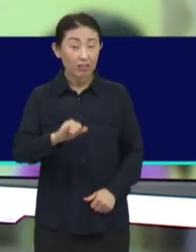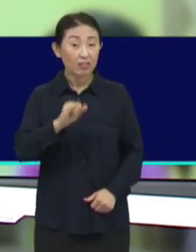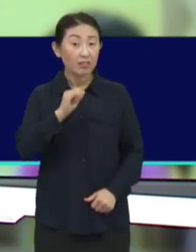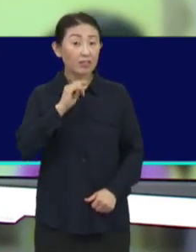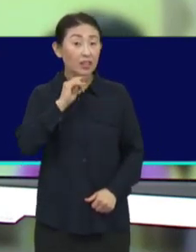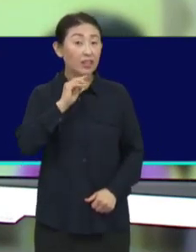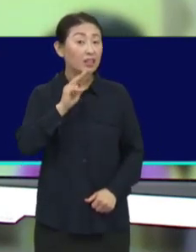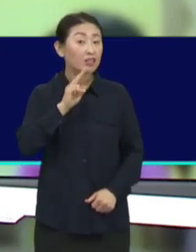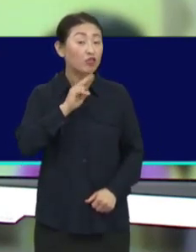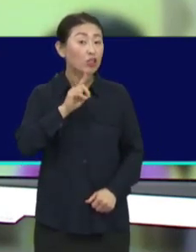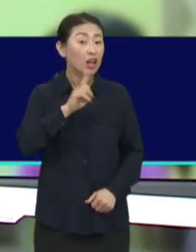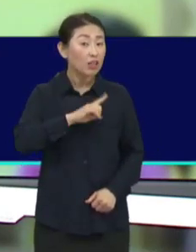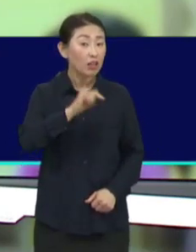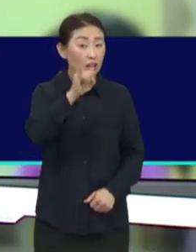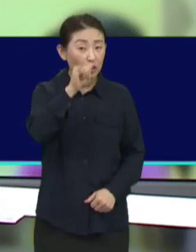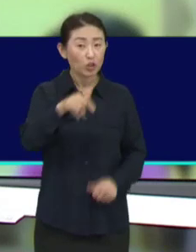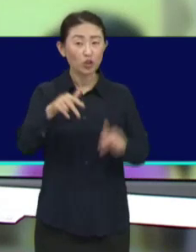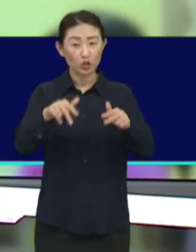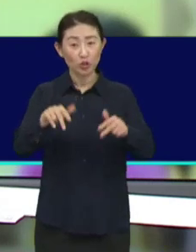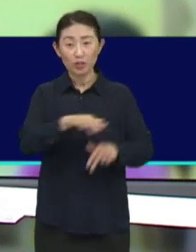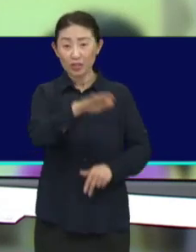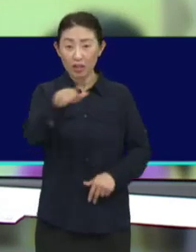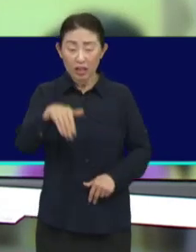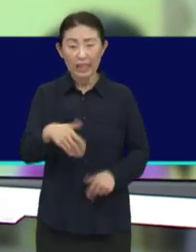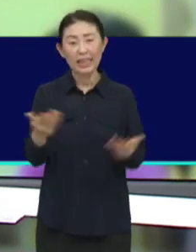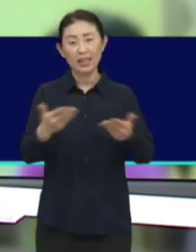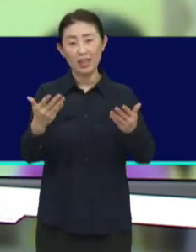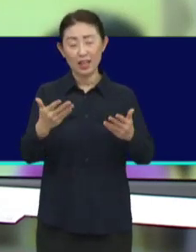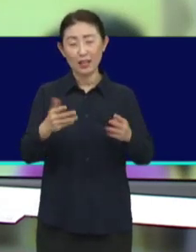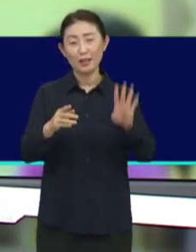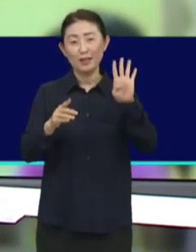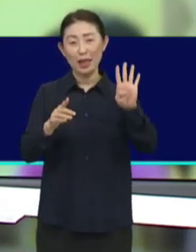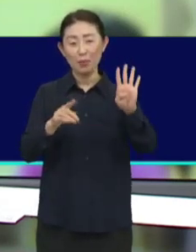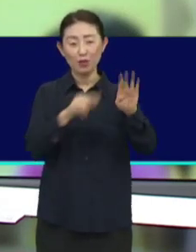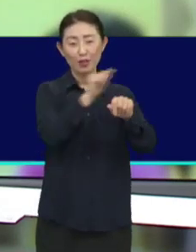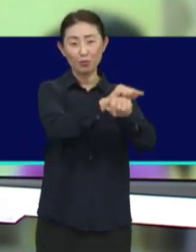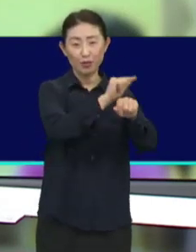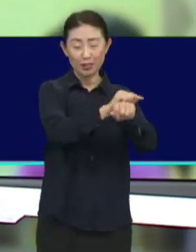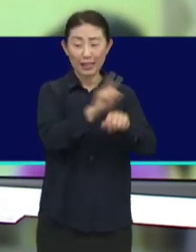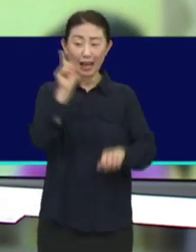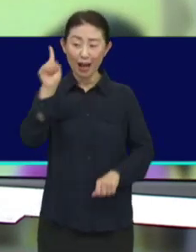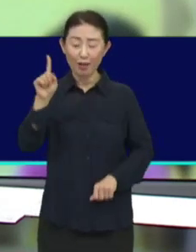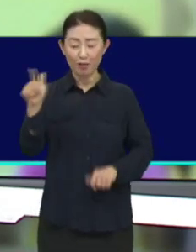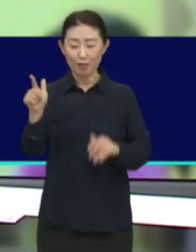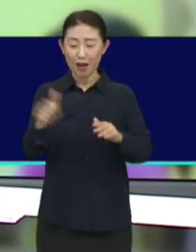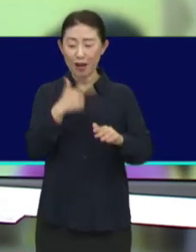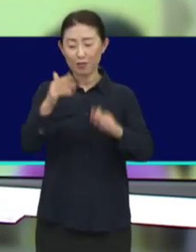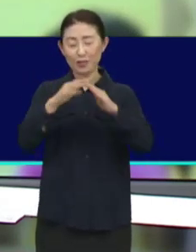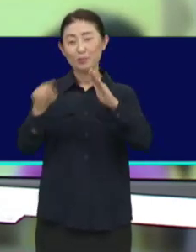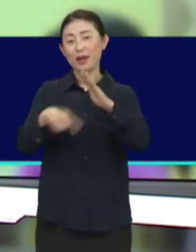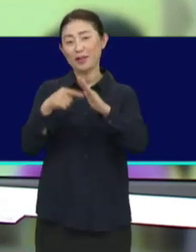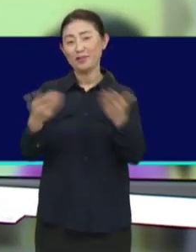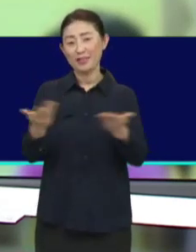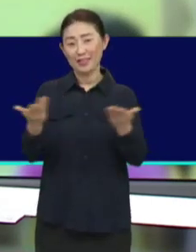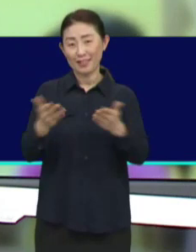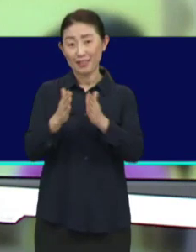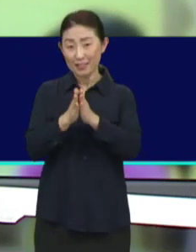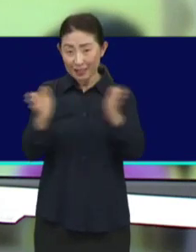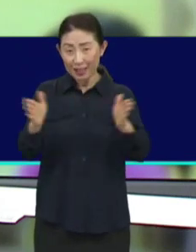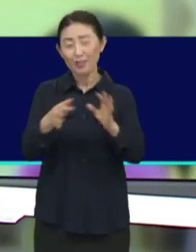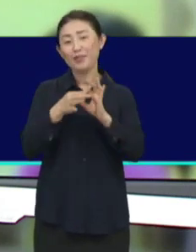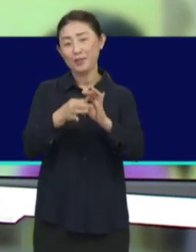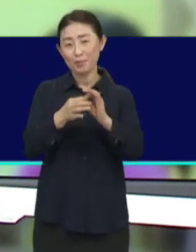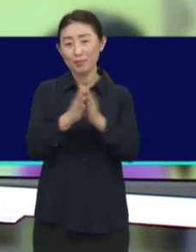둔 직원들에게 주 1회 재택근무를 의무화하는 등 전국 공공기관 최초로 주 4일 출근제를 도입하기로